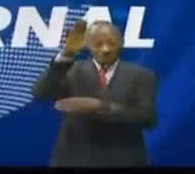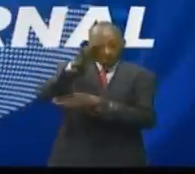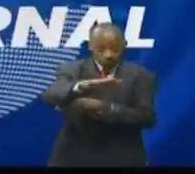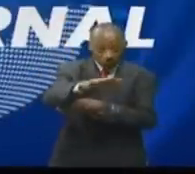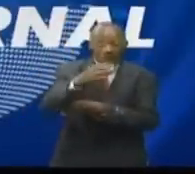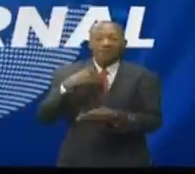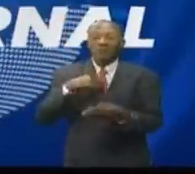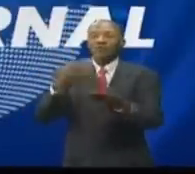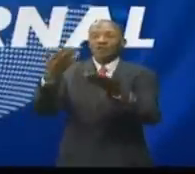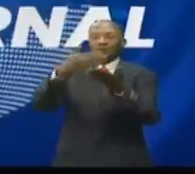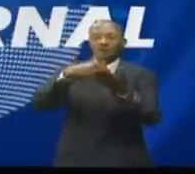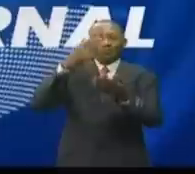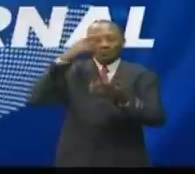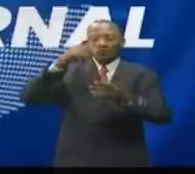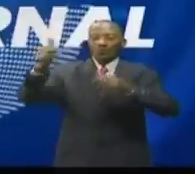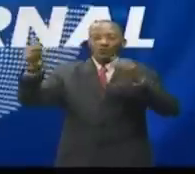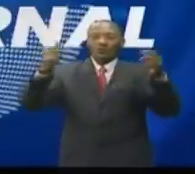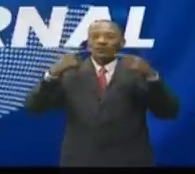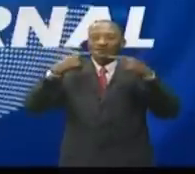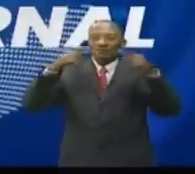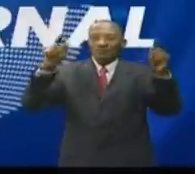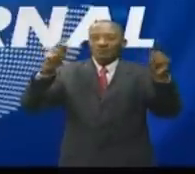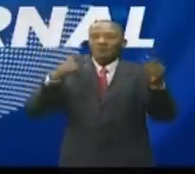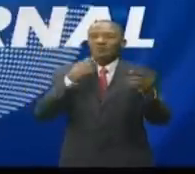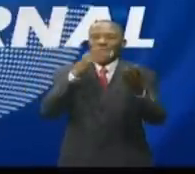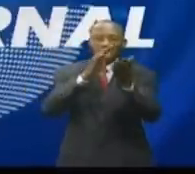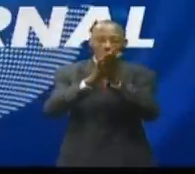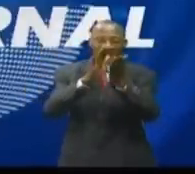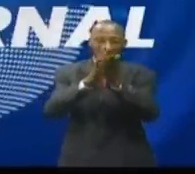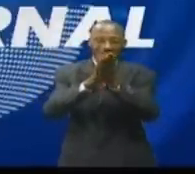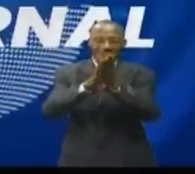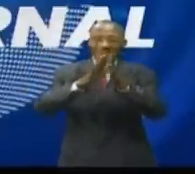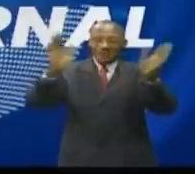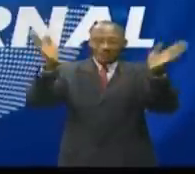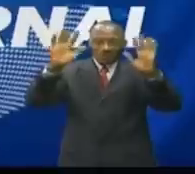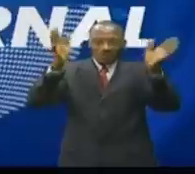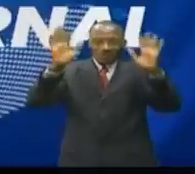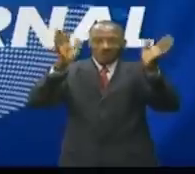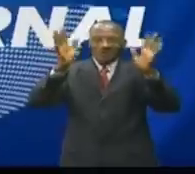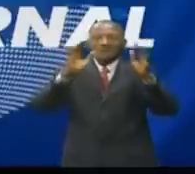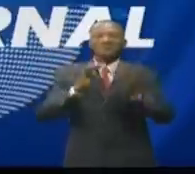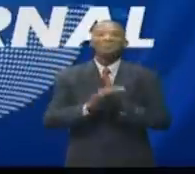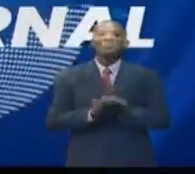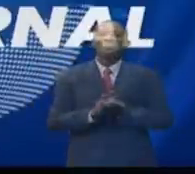de l'avoir suivi. Restez toujours en position d'écoute, accompagné de nos programmes. Bon après-midi chez vous.